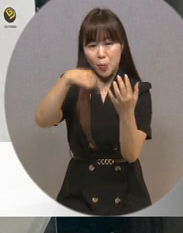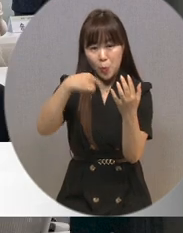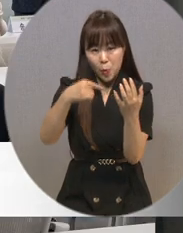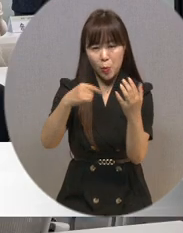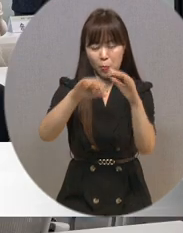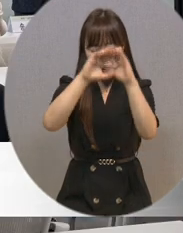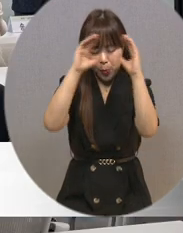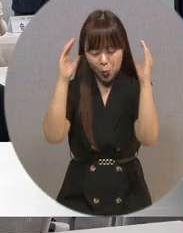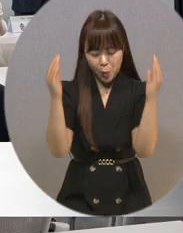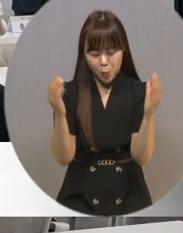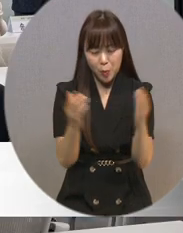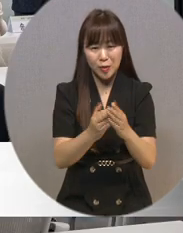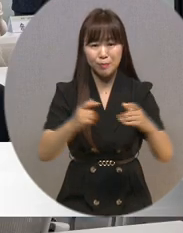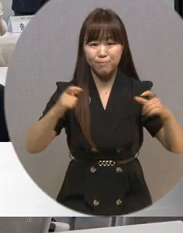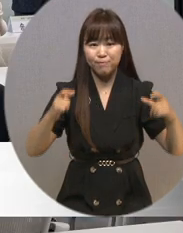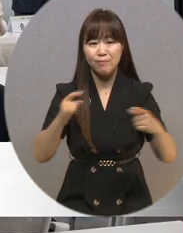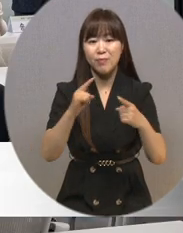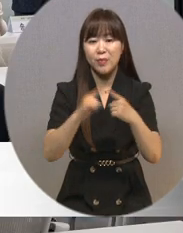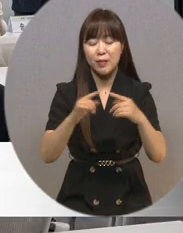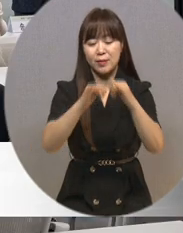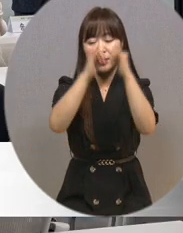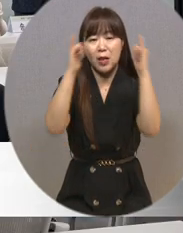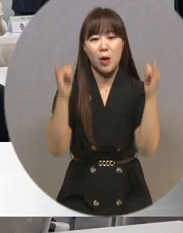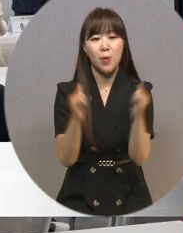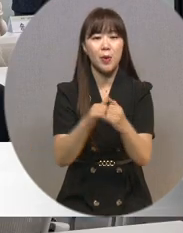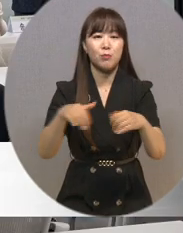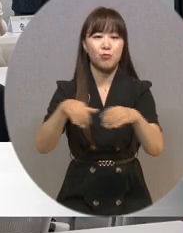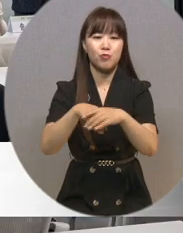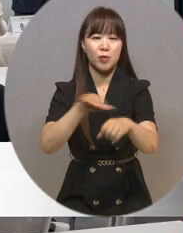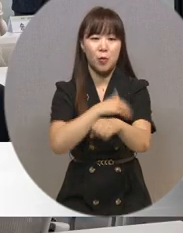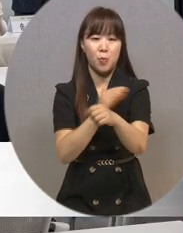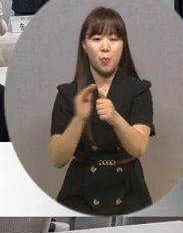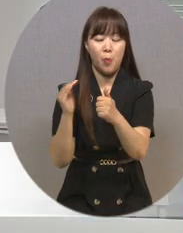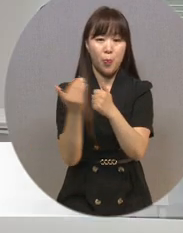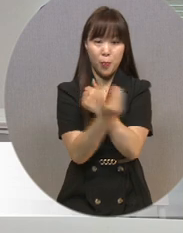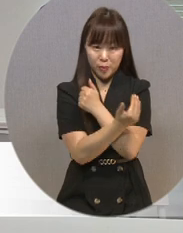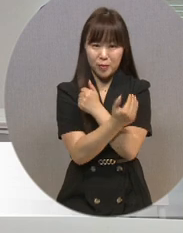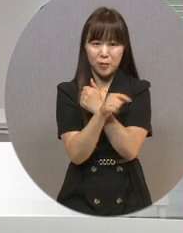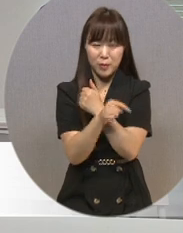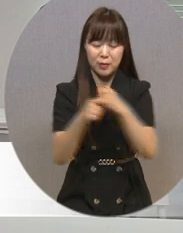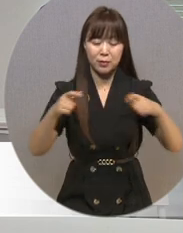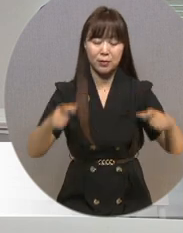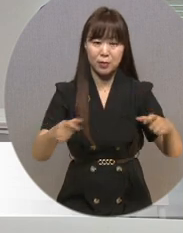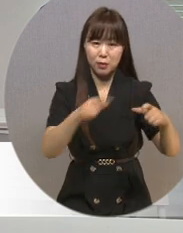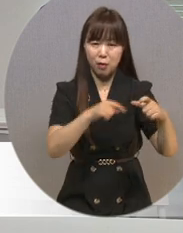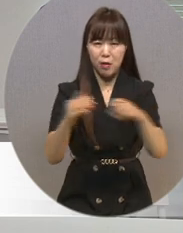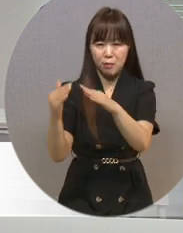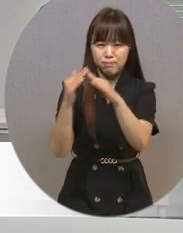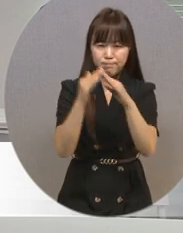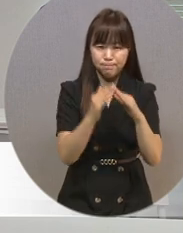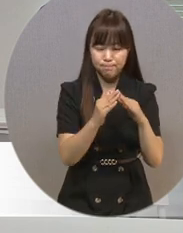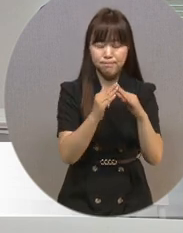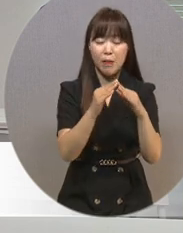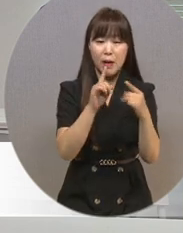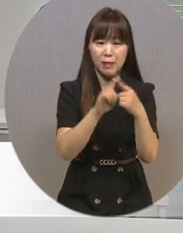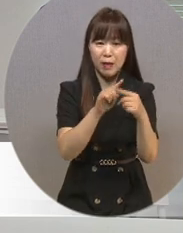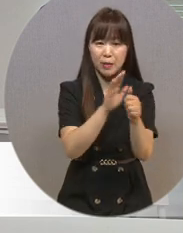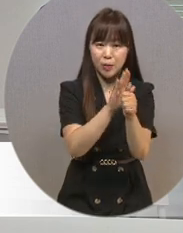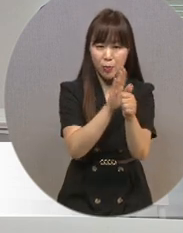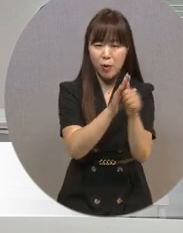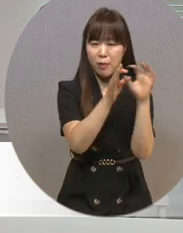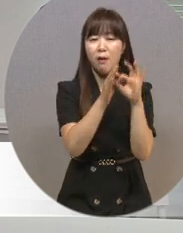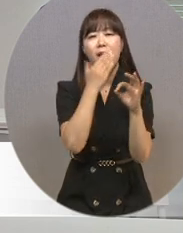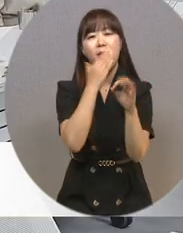등 전반에 걸친 사회 문화권 보장을 기반으로 지역 기반 이주민 지원과 지속